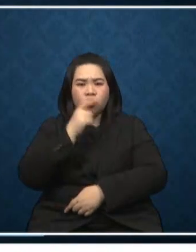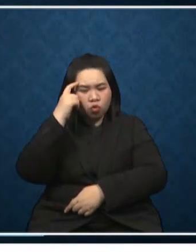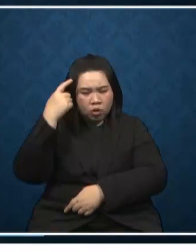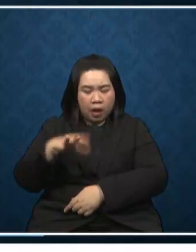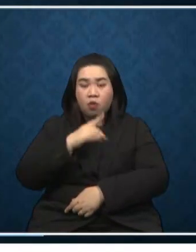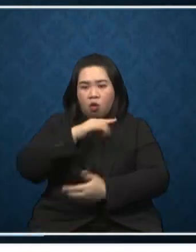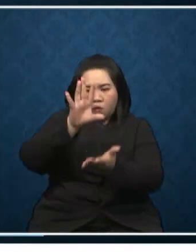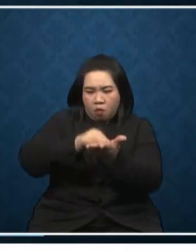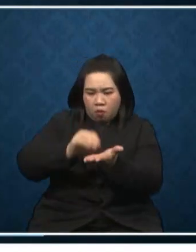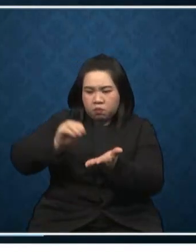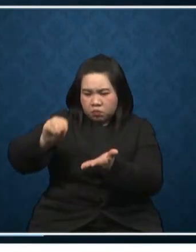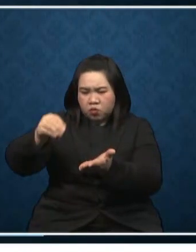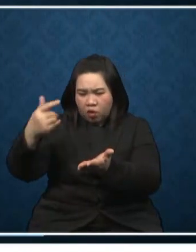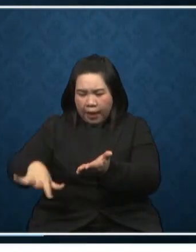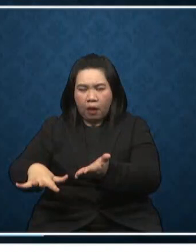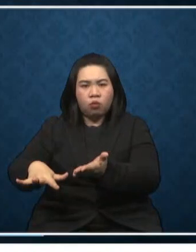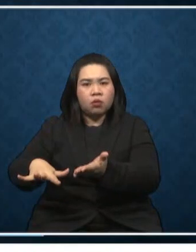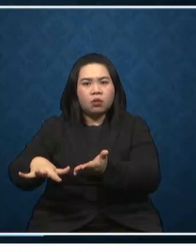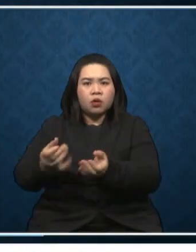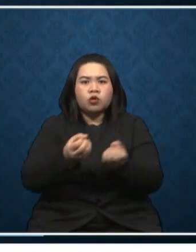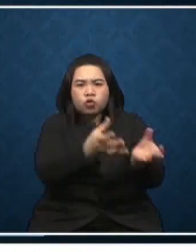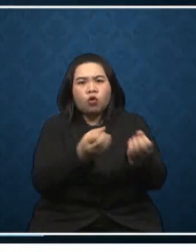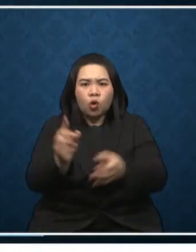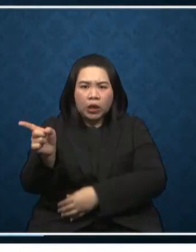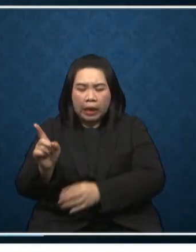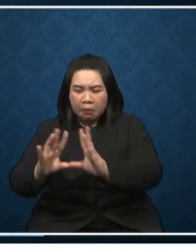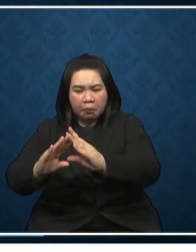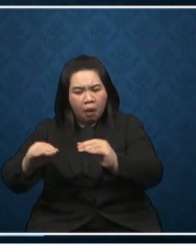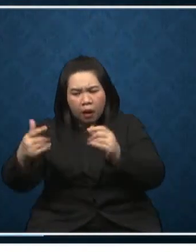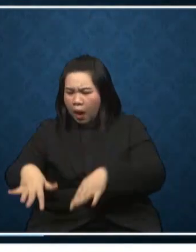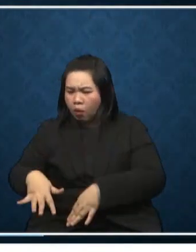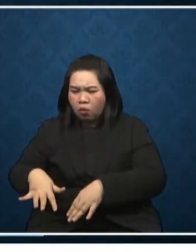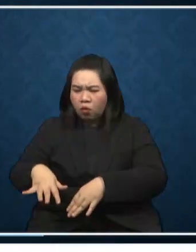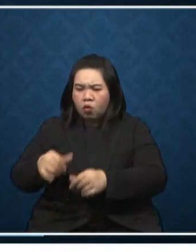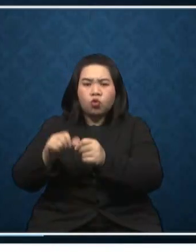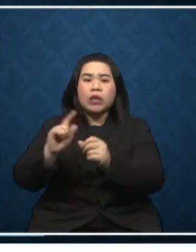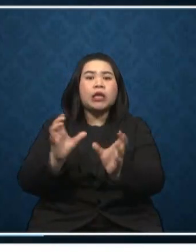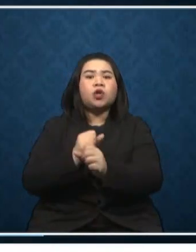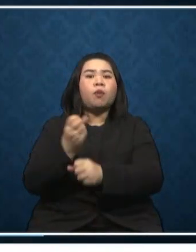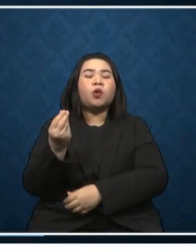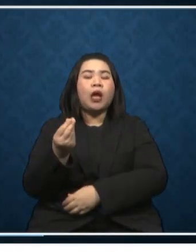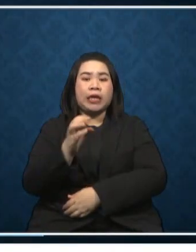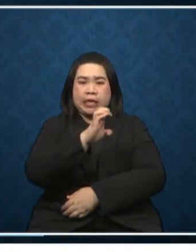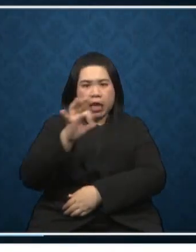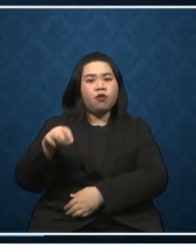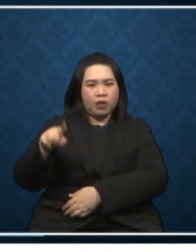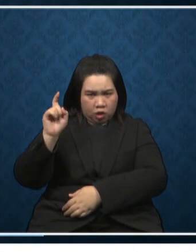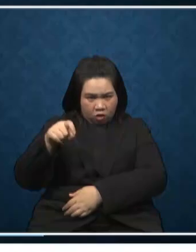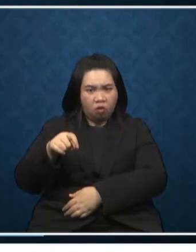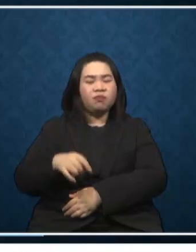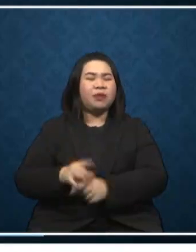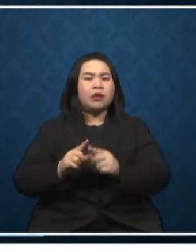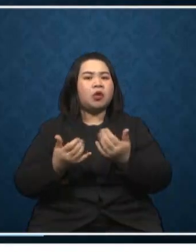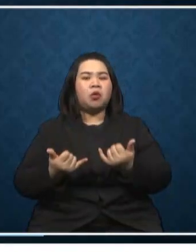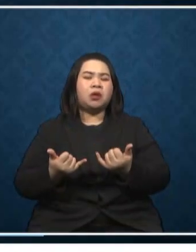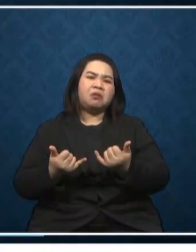จบ deadendี่ไหนออกไปเพพ้นที่ไหนหอเปล่หรอหายไปโดยที่ไมรู้รรอยE-Foodie Manifest้ได้แต่ปจจบันนี้ก็ยง